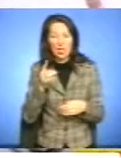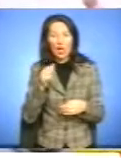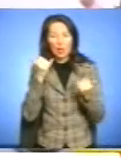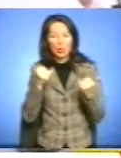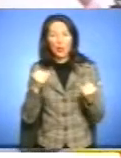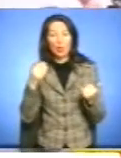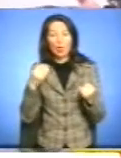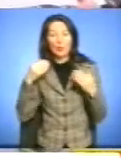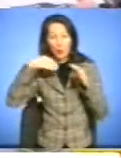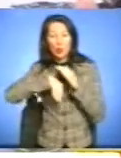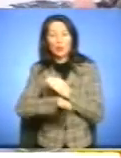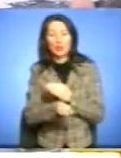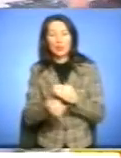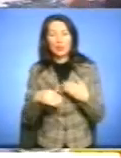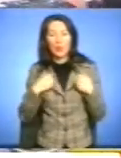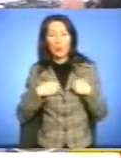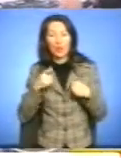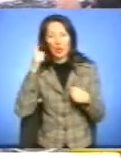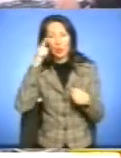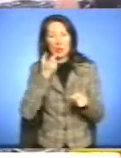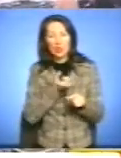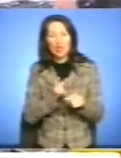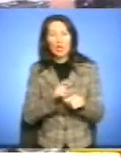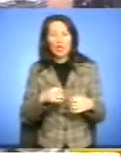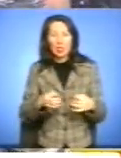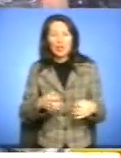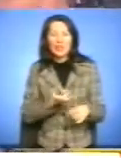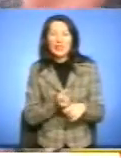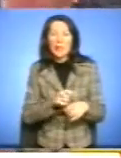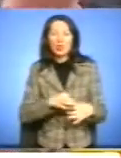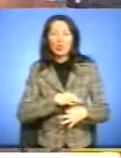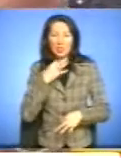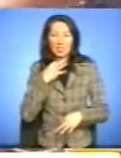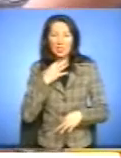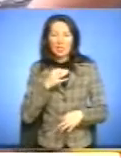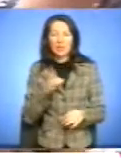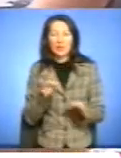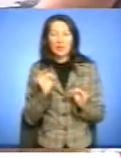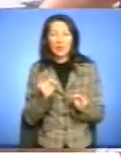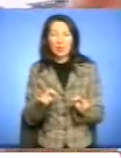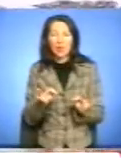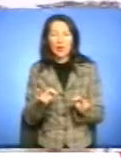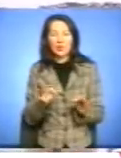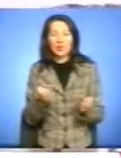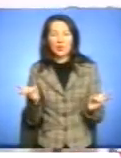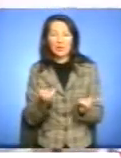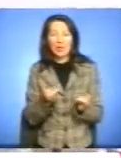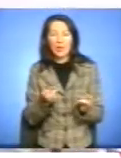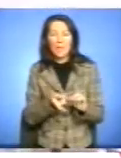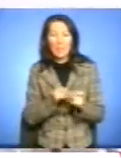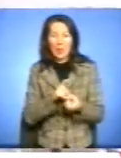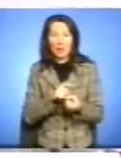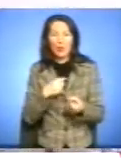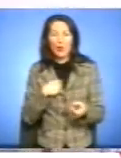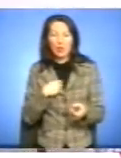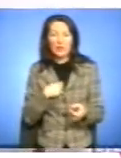кажучи, я думала, що воно набагато якось так, знаєте, страшніше. Насправді, десь перебороти, отут забрати оцей пунктик, що це